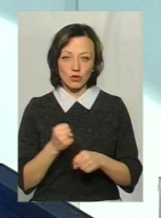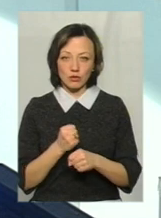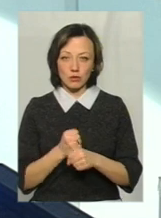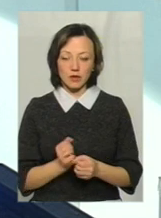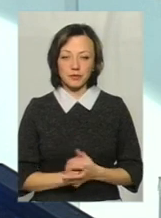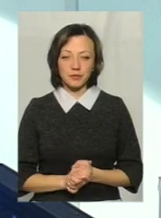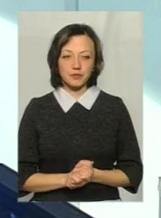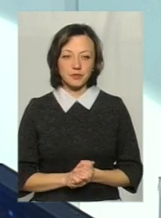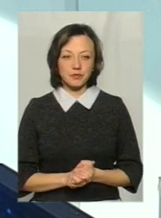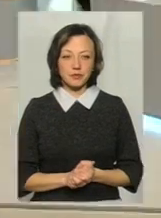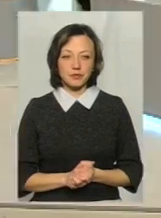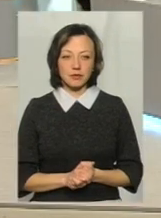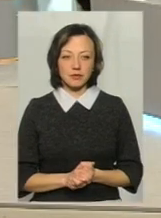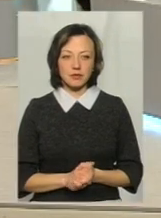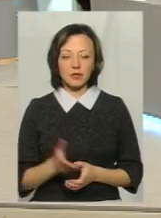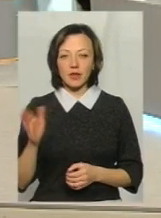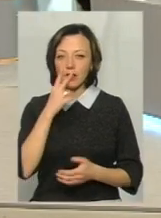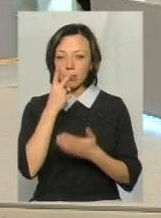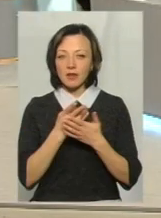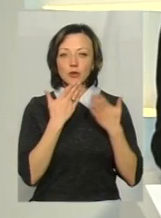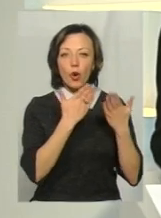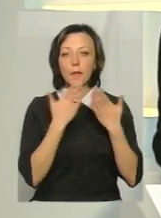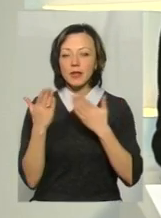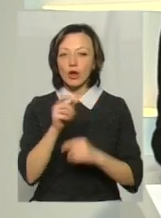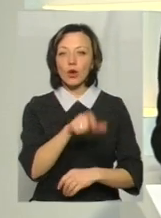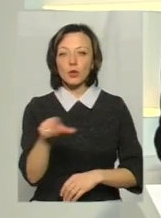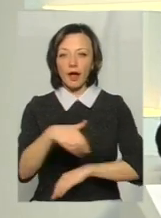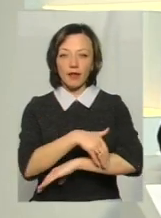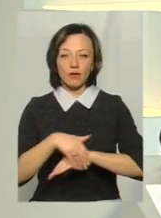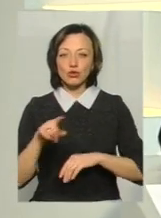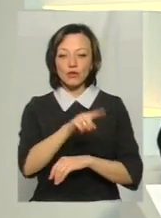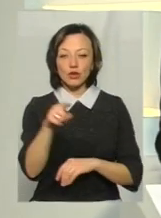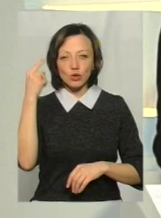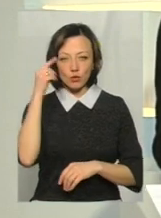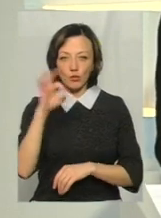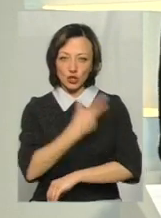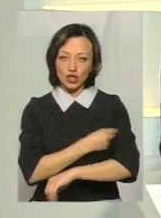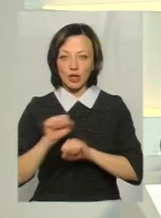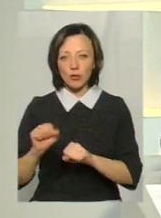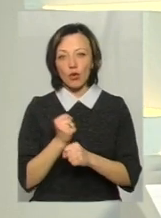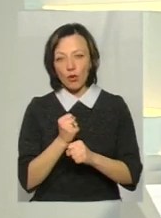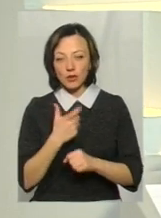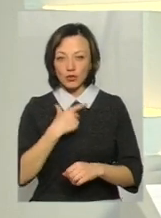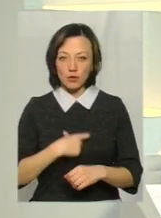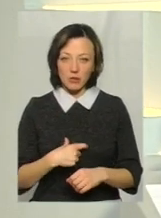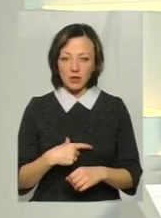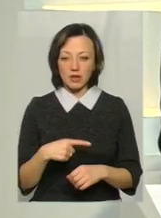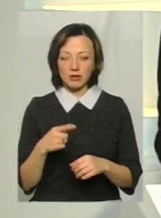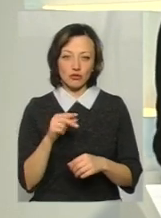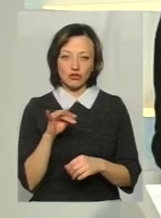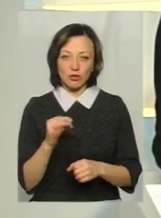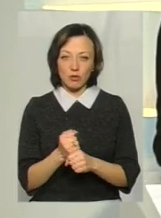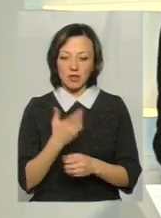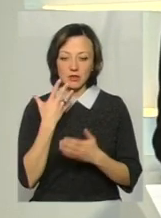зробити. Ну, давайте зараз подивимось опитування людей на вулиці, що вони думають про щеплення, чи роблять вони собі там, робили чи не